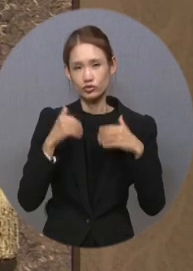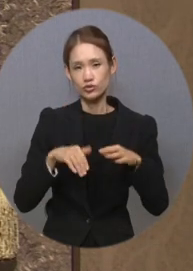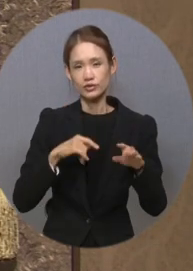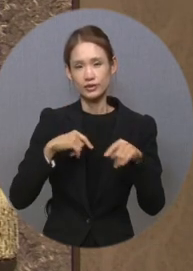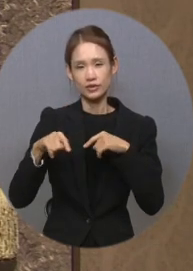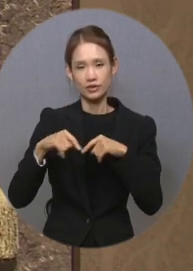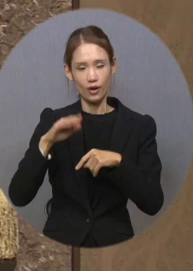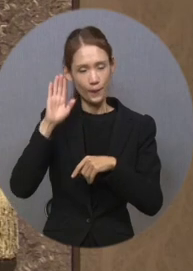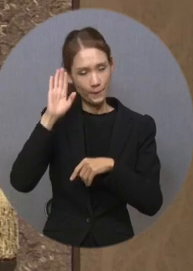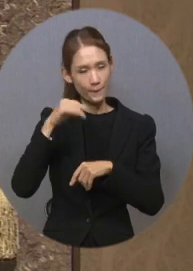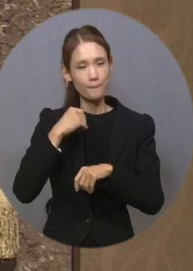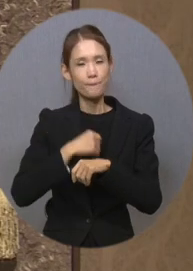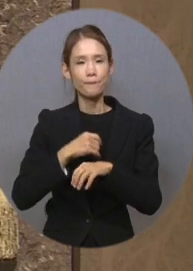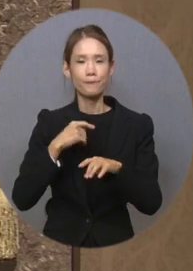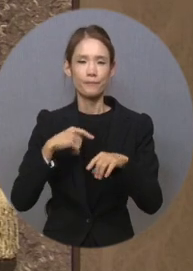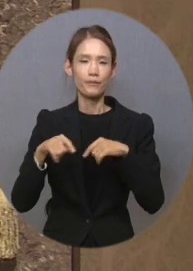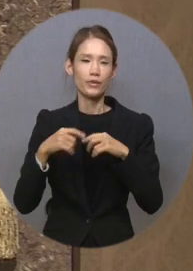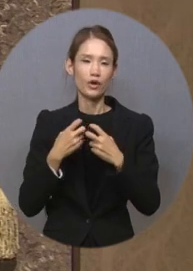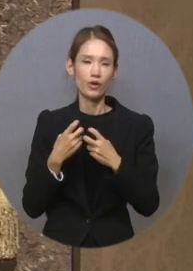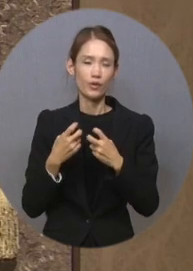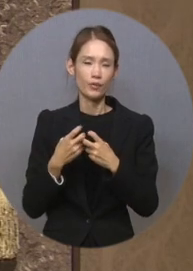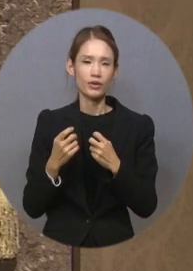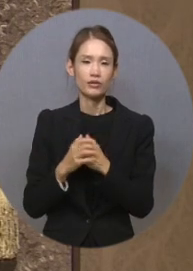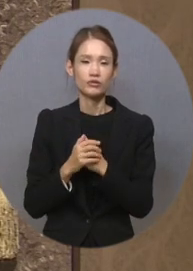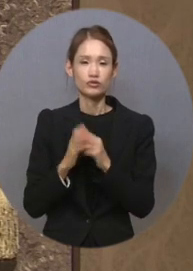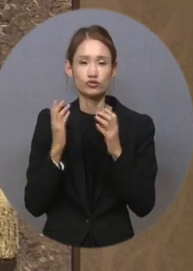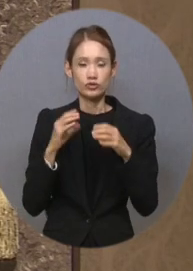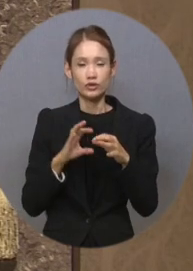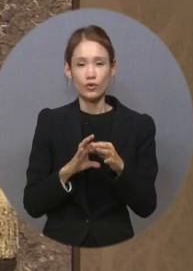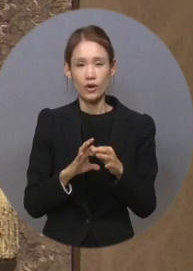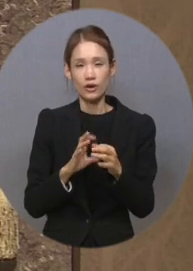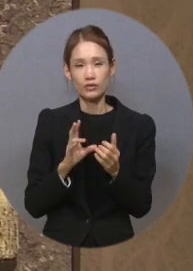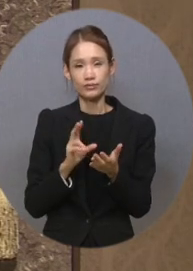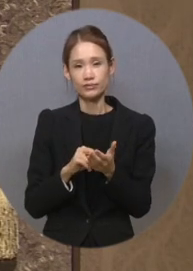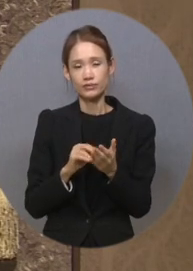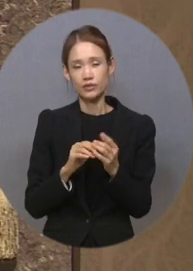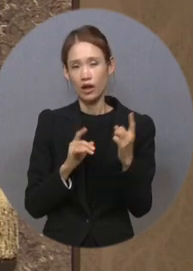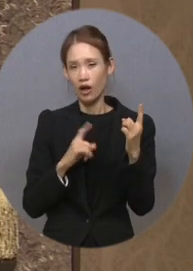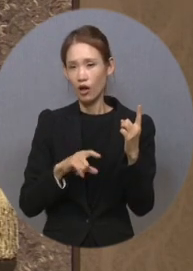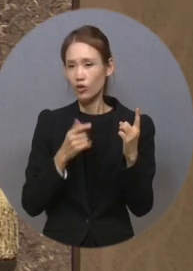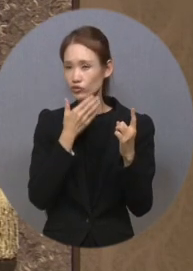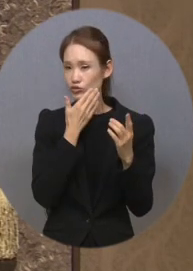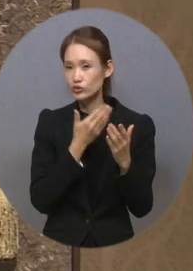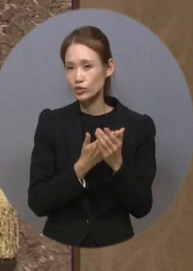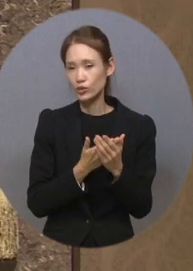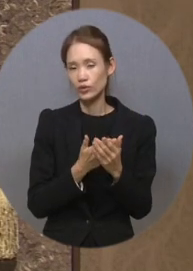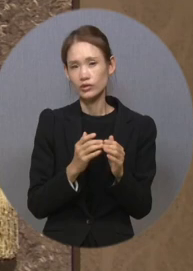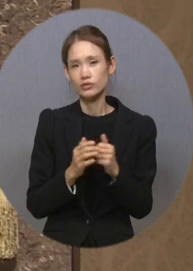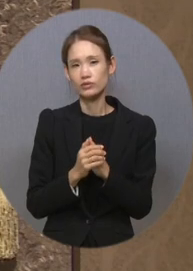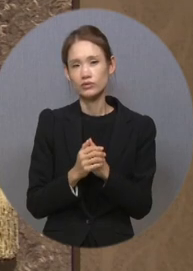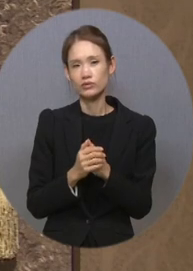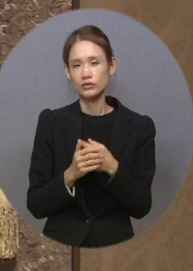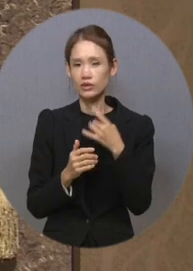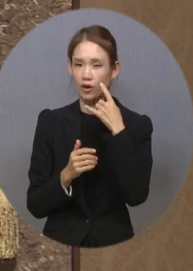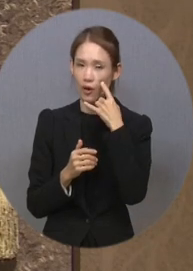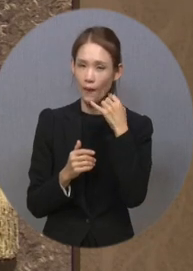장려책이 될까 이렇게 하고 있고요. 이제 출산에 관한 거는 그렇게 됩니다만은 또 하나가 중요한 게 우리